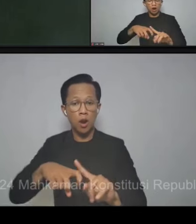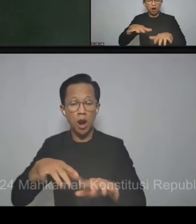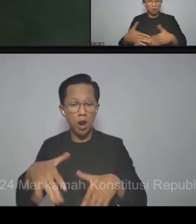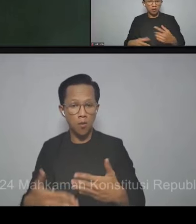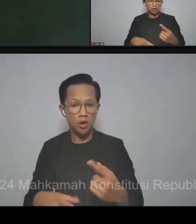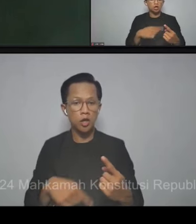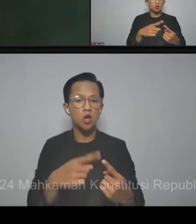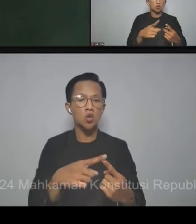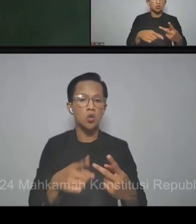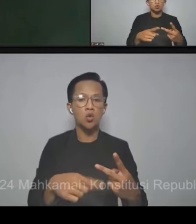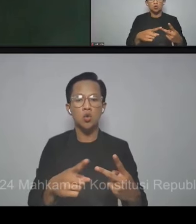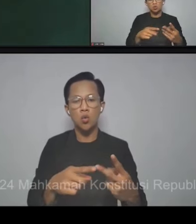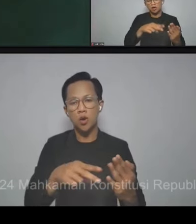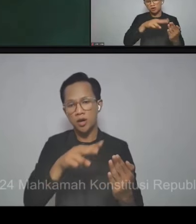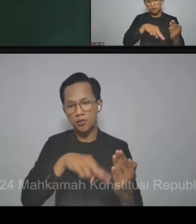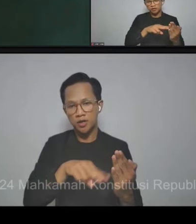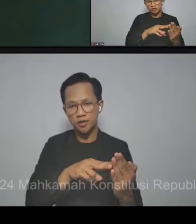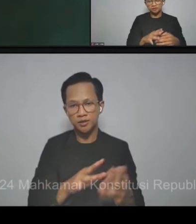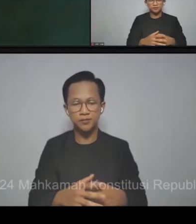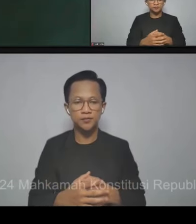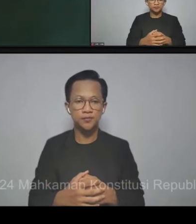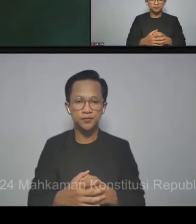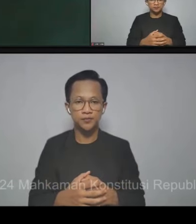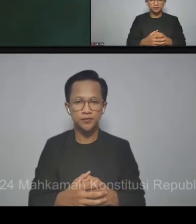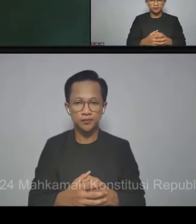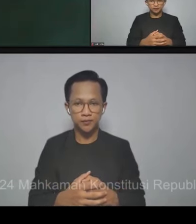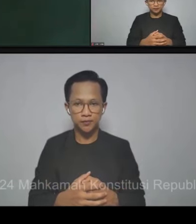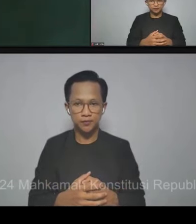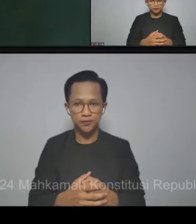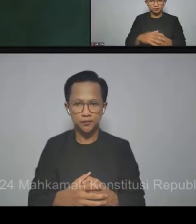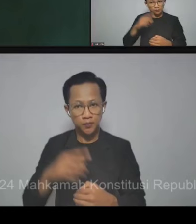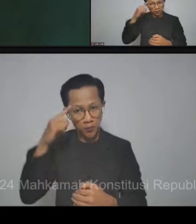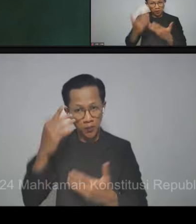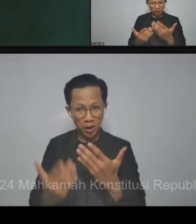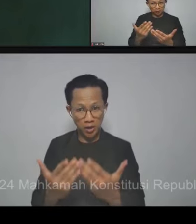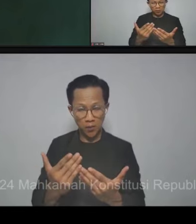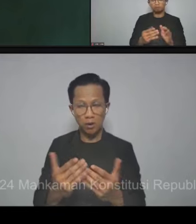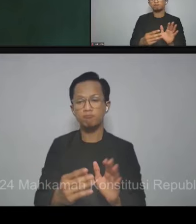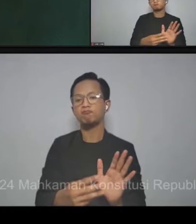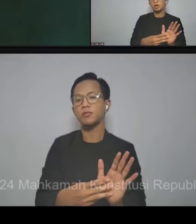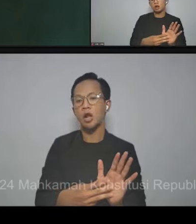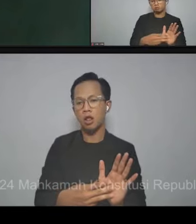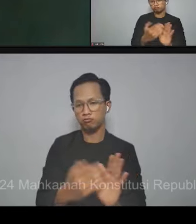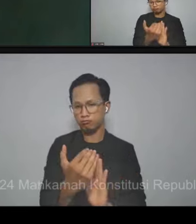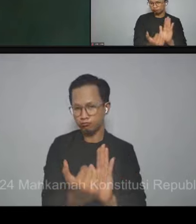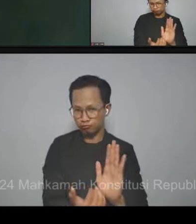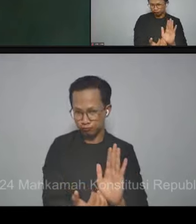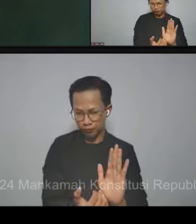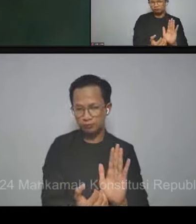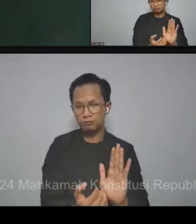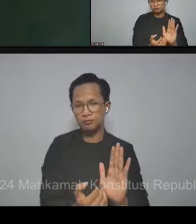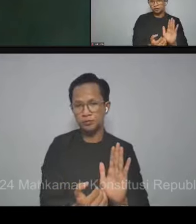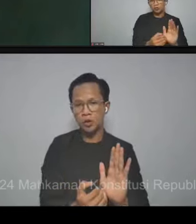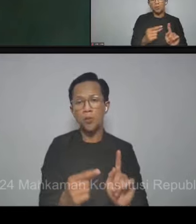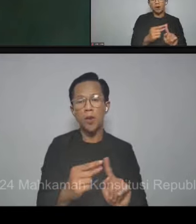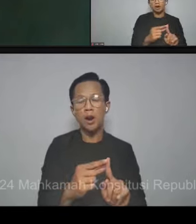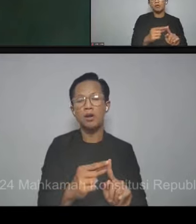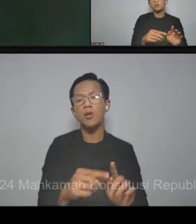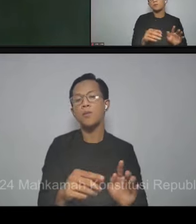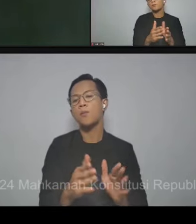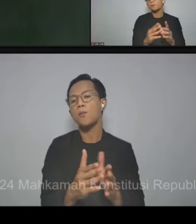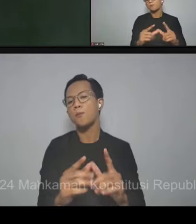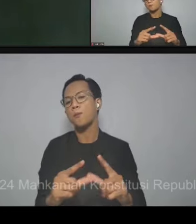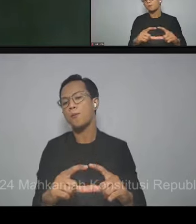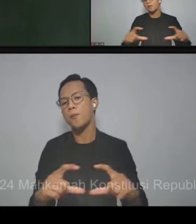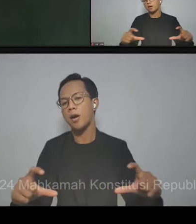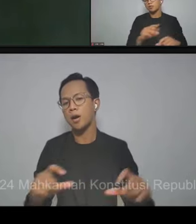du dianggap dibacakan menimbang bahwa berkenaan dengan persoalan konsilitas normaal sebagaimana paragraf 3.14 angka 1 di